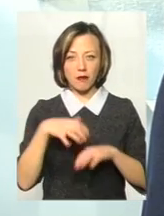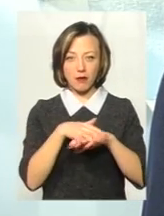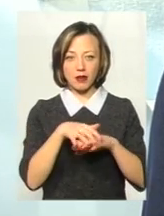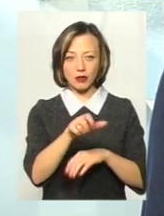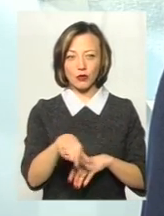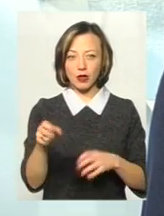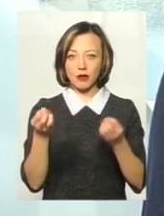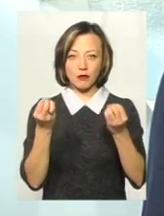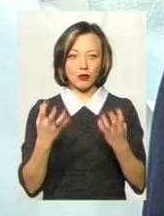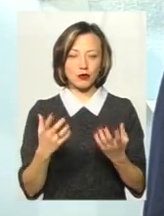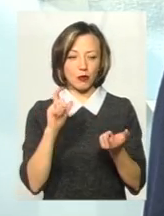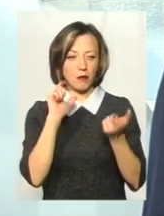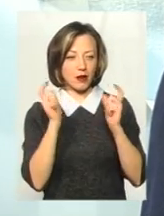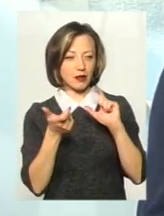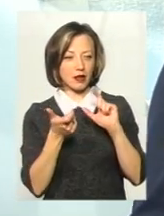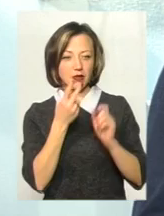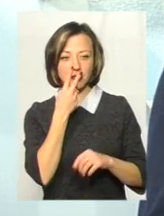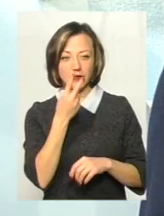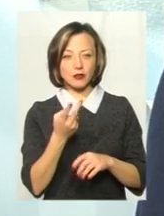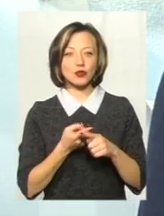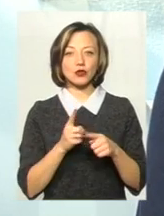просто оберталася, дивилася,